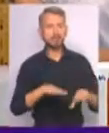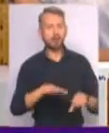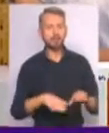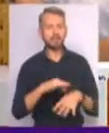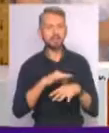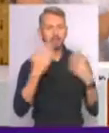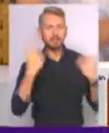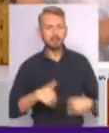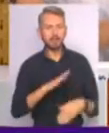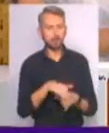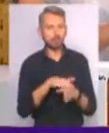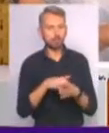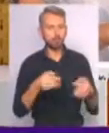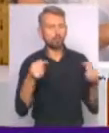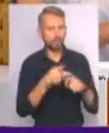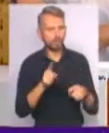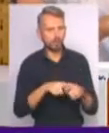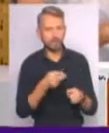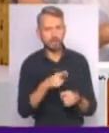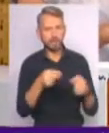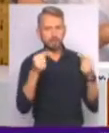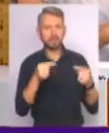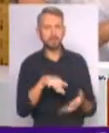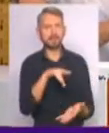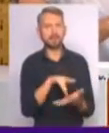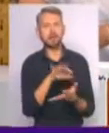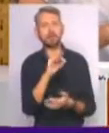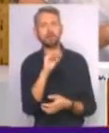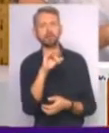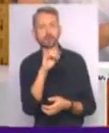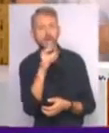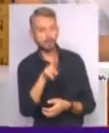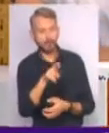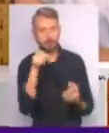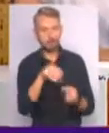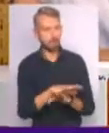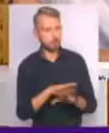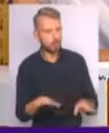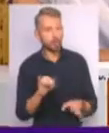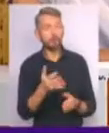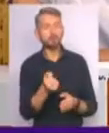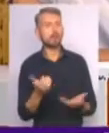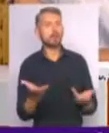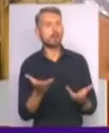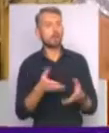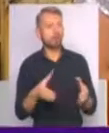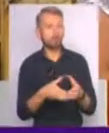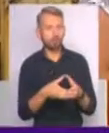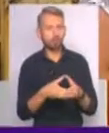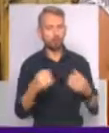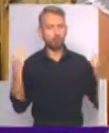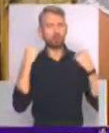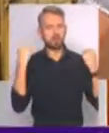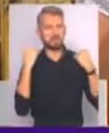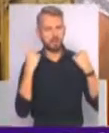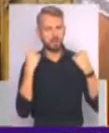зовсім точен от іменно в цьому плані. Для определення центрального ожиріння він не підходить. И возьмем, знаете, какую категорию? Атлеты,